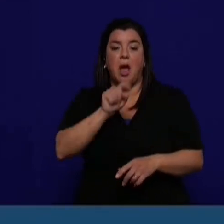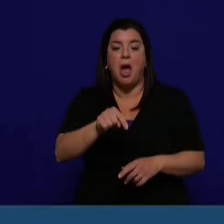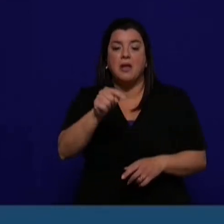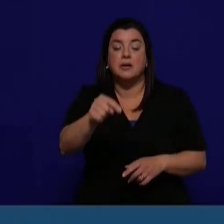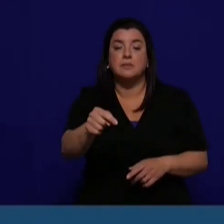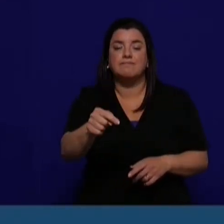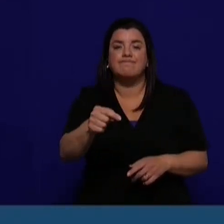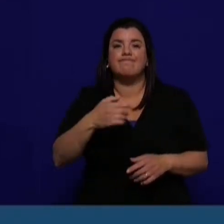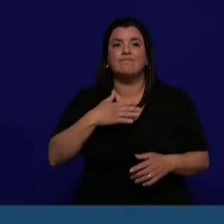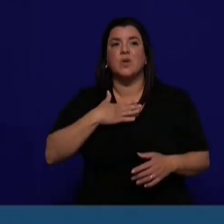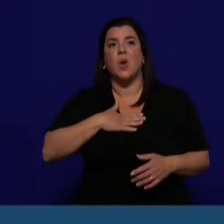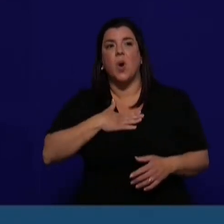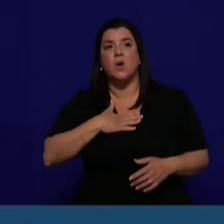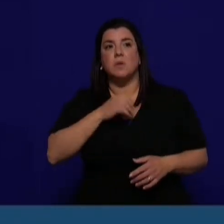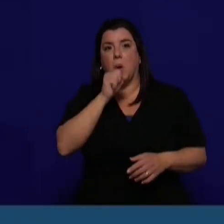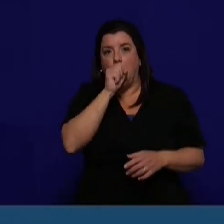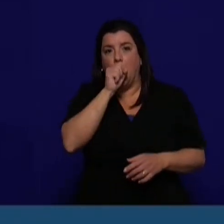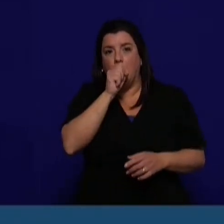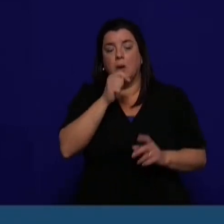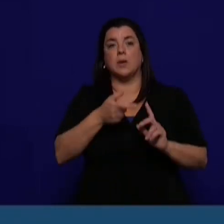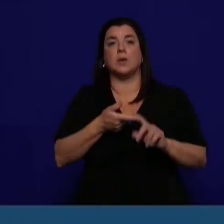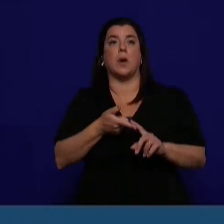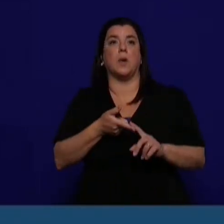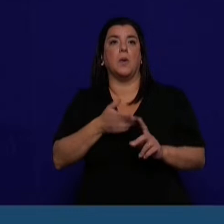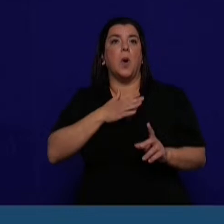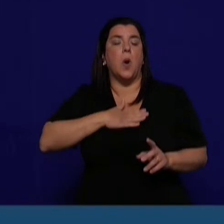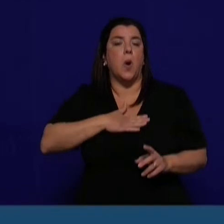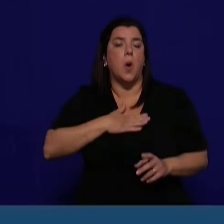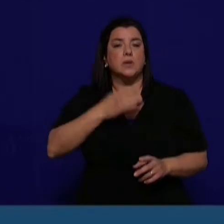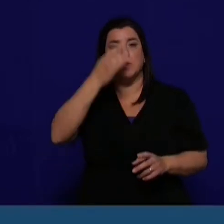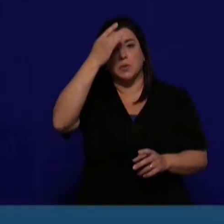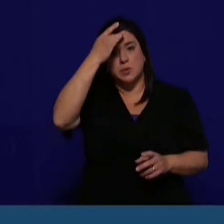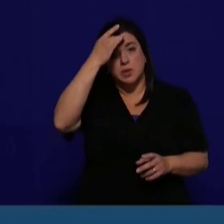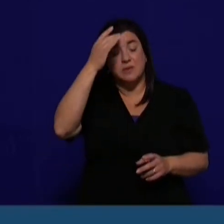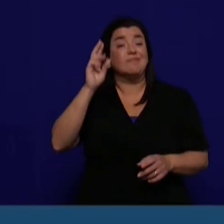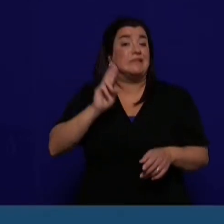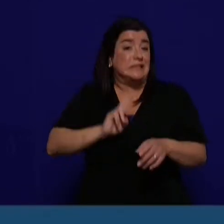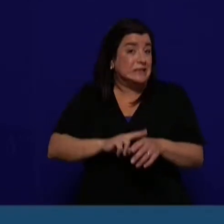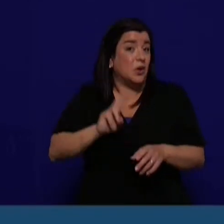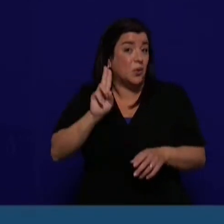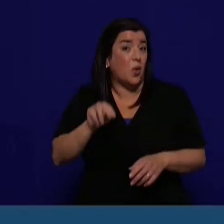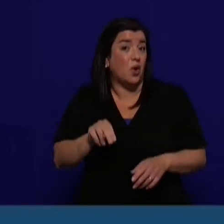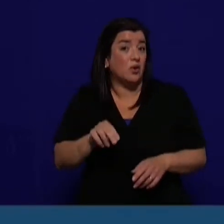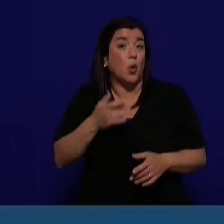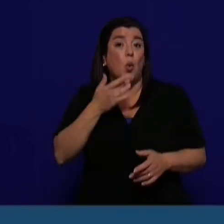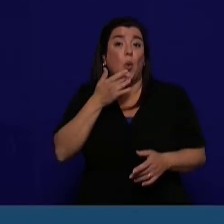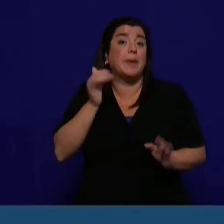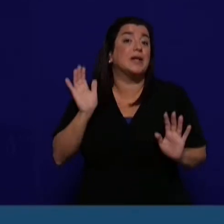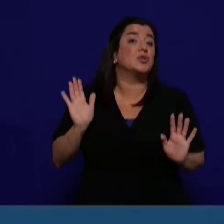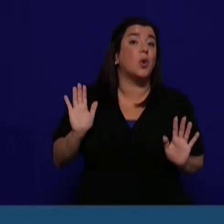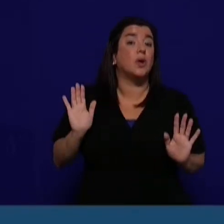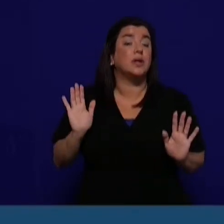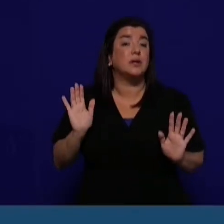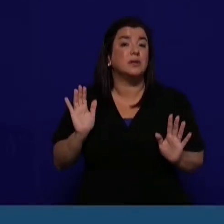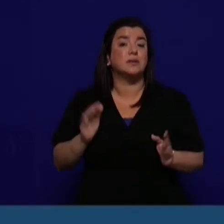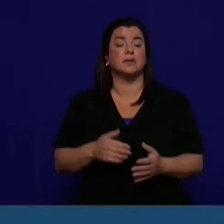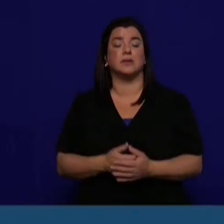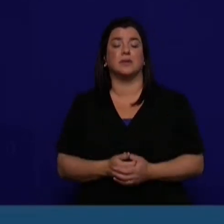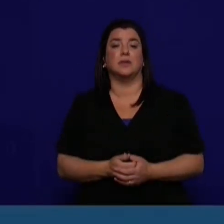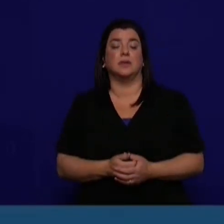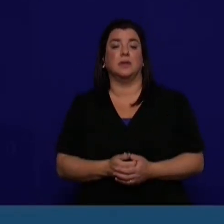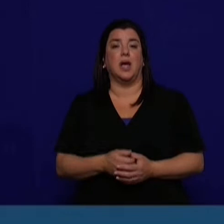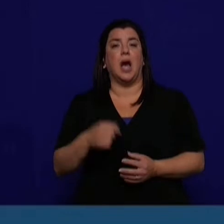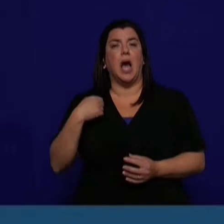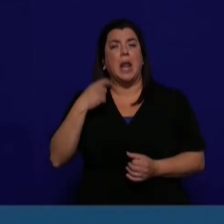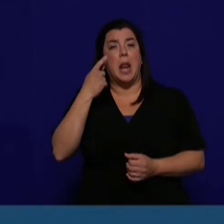tip ta' side effects li huma minimi ħafna u meta inti tikkonsidra l-impatt li kollu l-COVID, bħalma rajna l-ammont ta' nies li